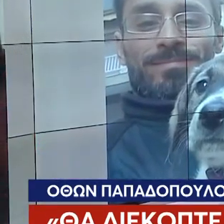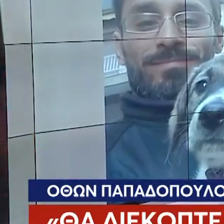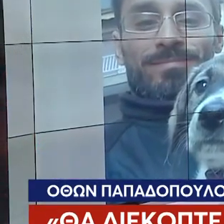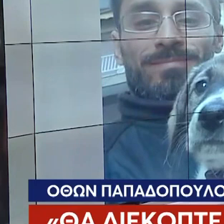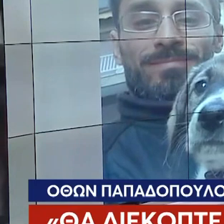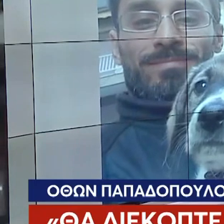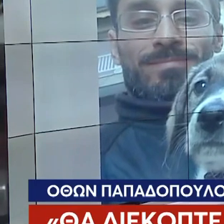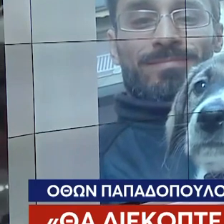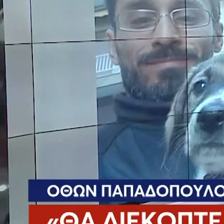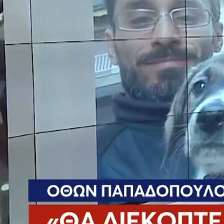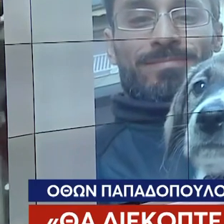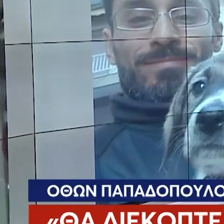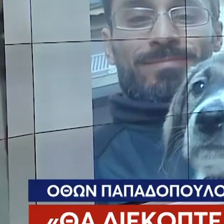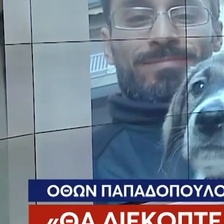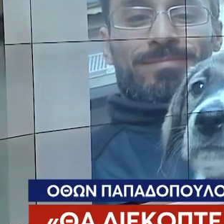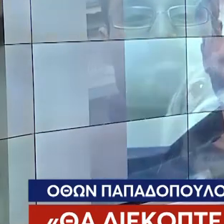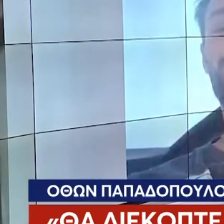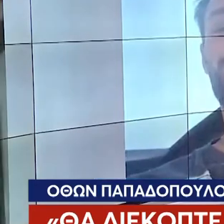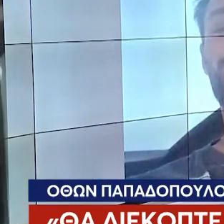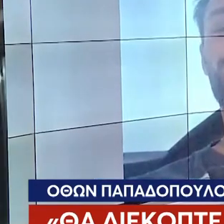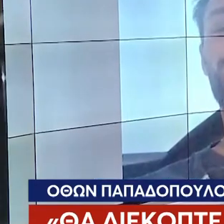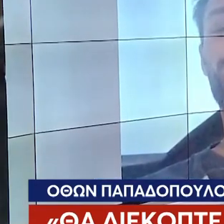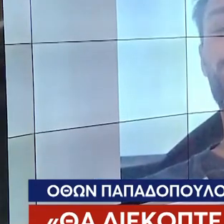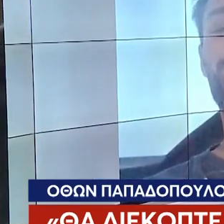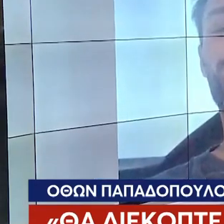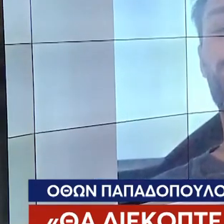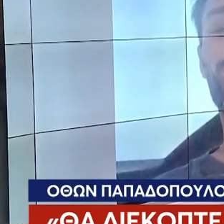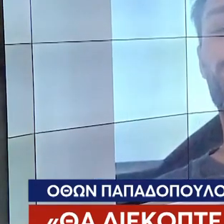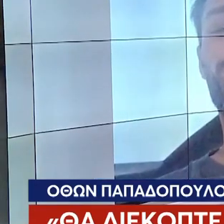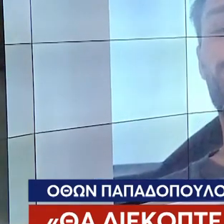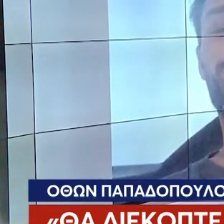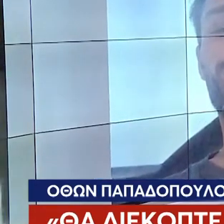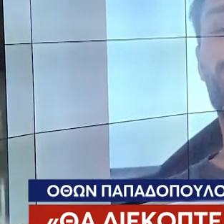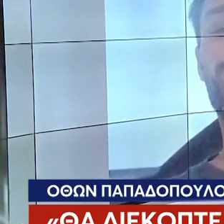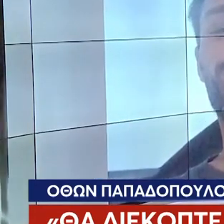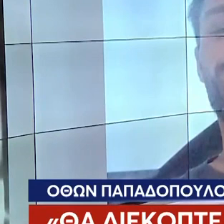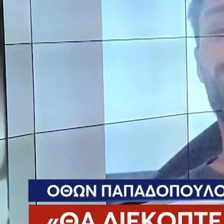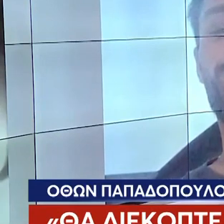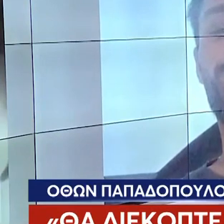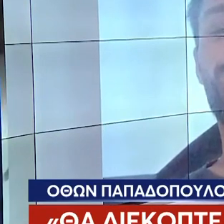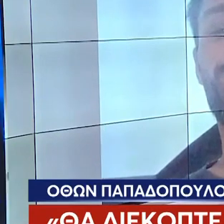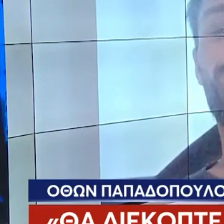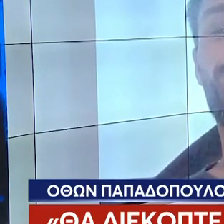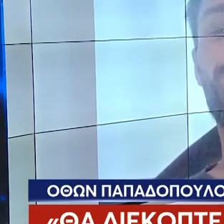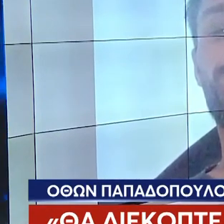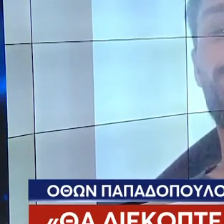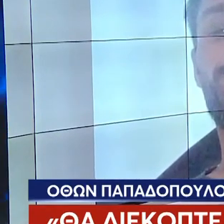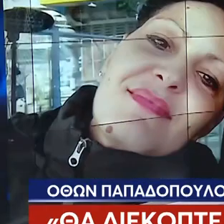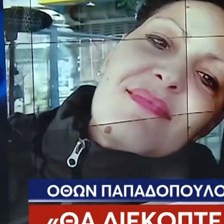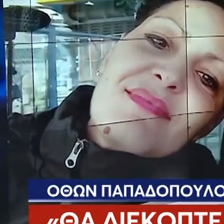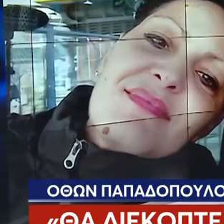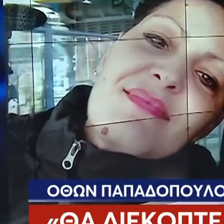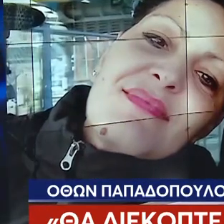ότι την πράξη την έκανε προφανέστατα ο άλλος, ο οποίος δίνει και όλες τις πληροφορίες πολύ αναλυτικά. Δηλαδή